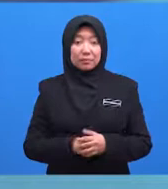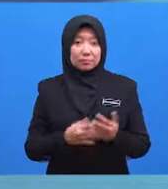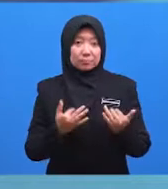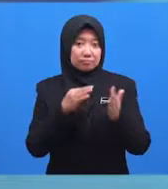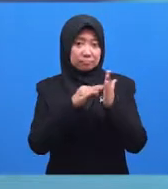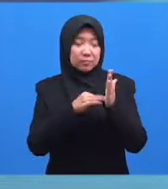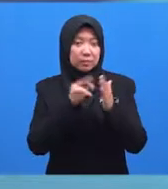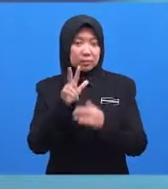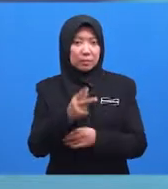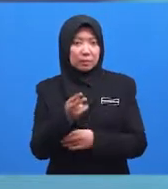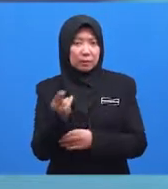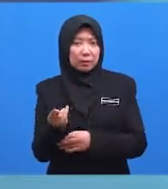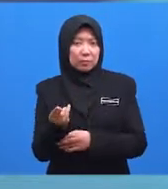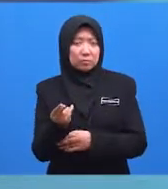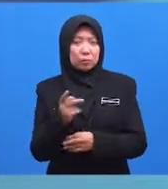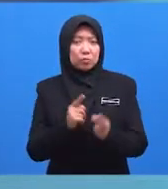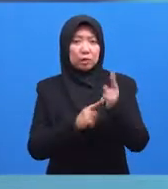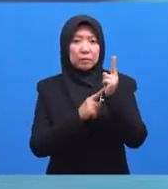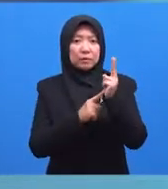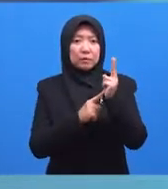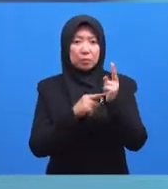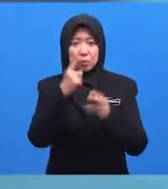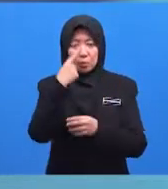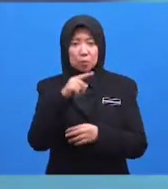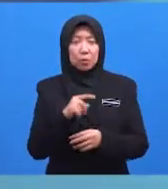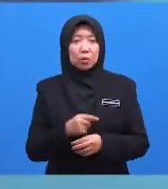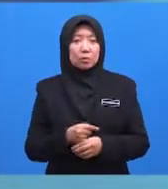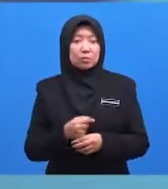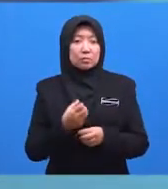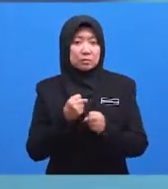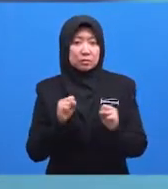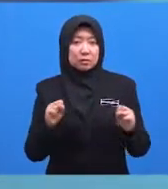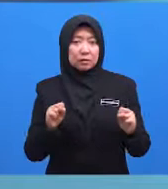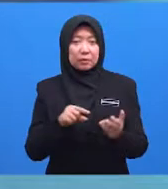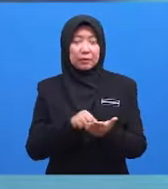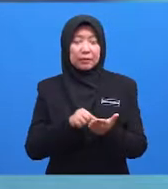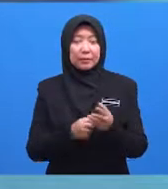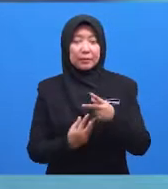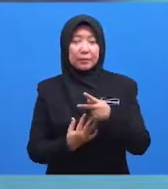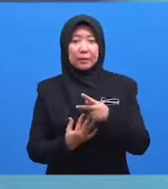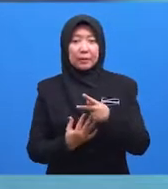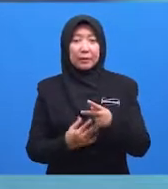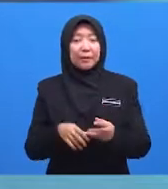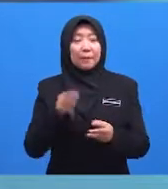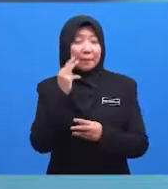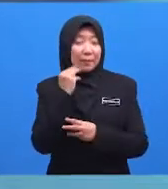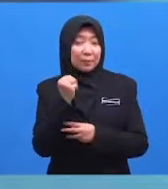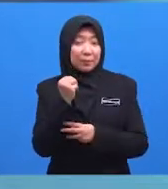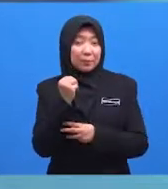Senaraikan tiga bahan utama bagi penyediaan ayam panggang madu.